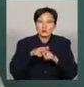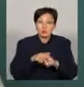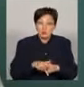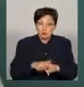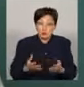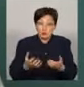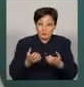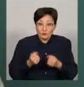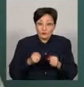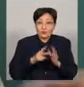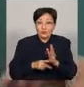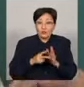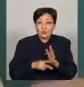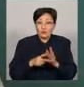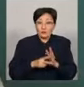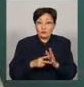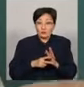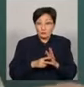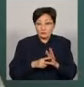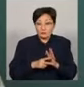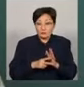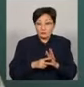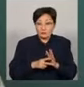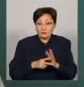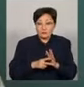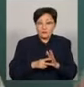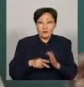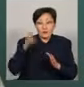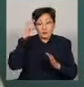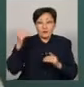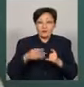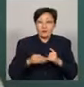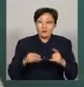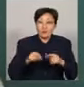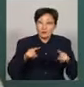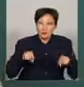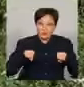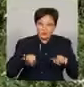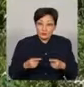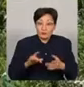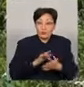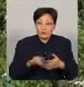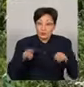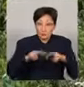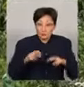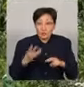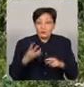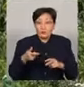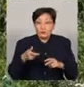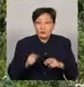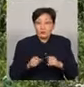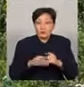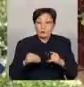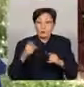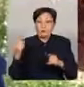шыға алады. Ол 75 жер мемлекет тарапынан жаңағы арестке қойылады. Содан кейін бюджетте қарастырылады. Ал 4 гектар жердің